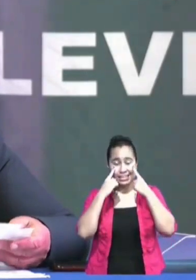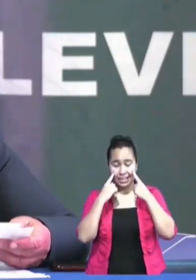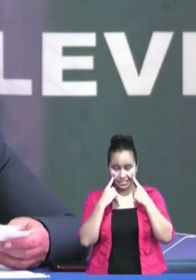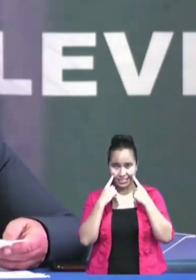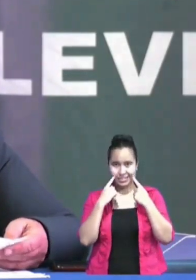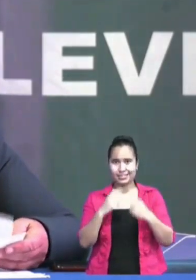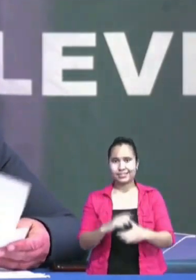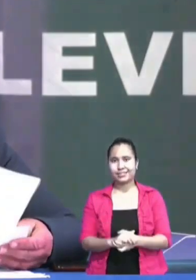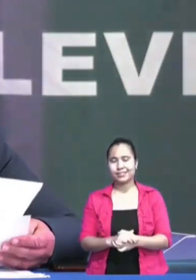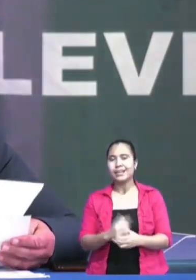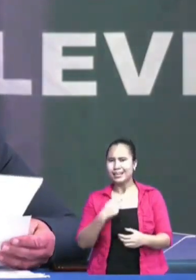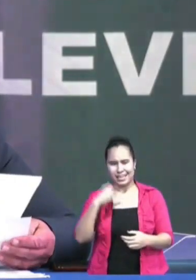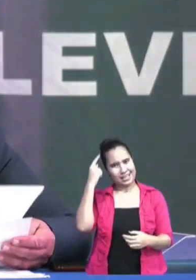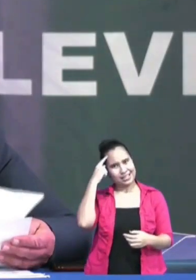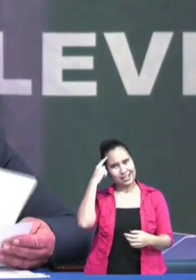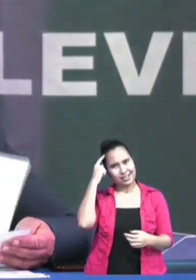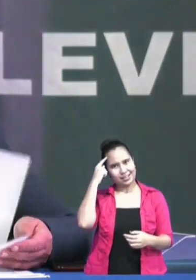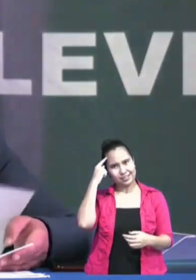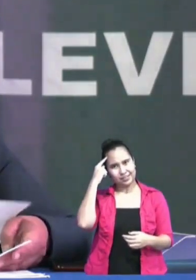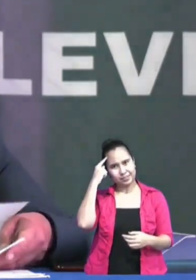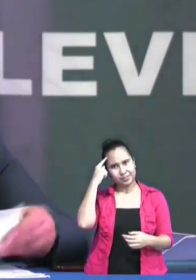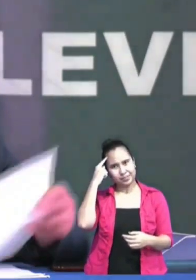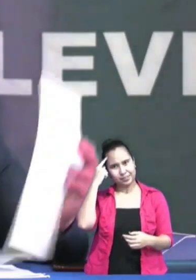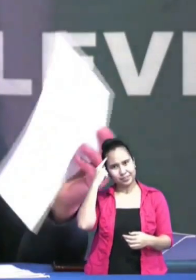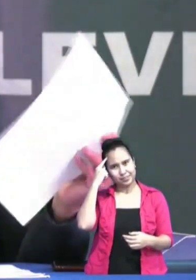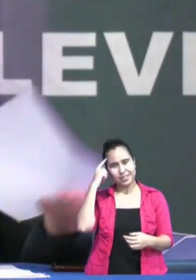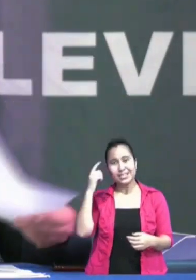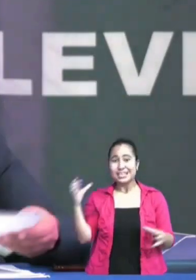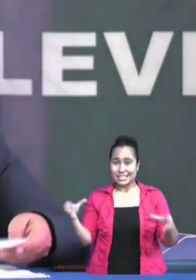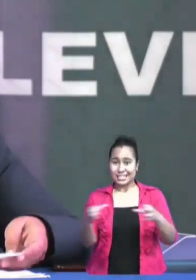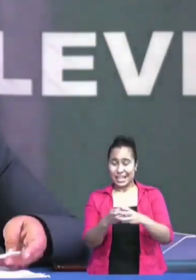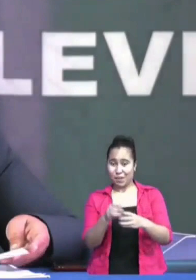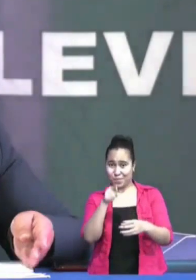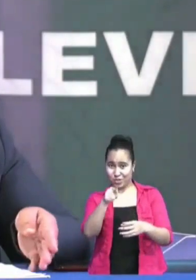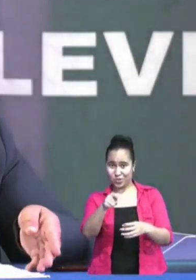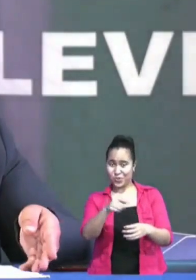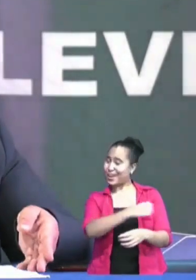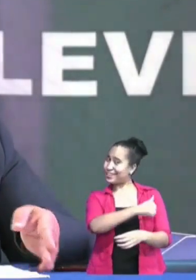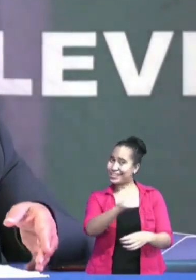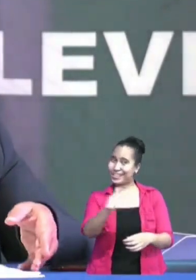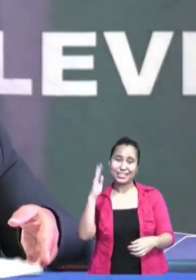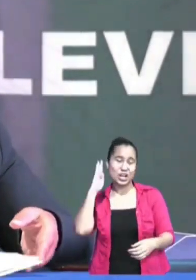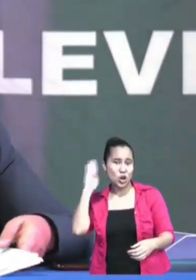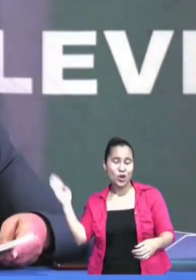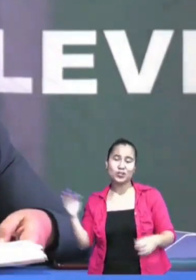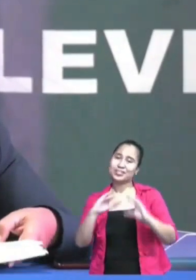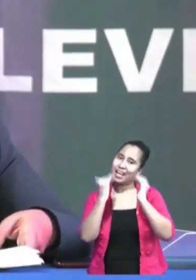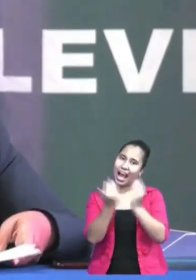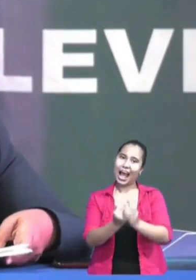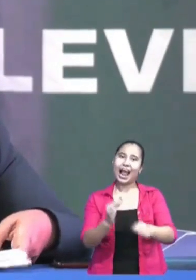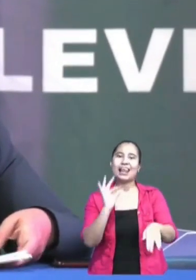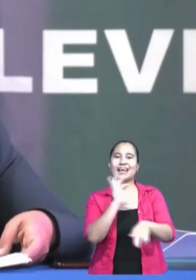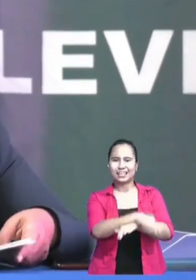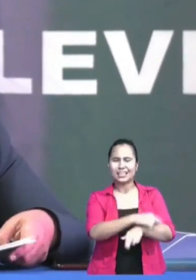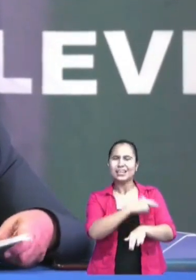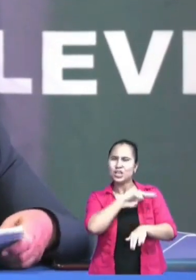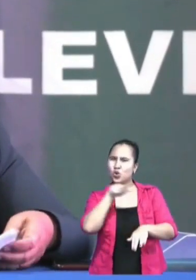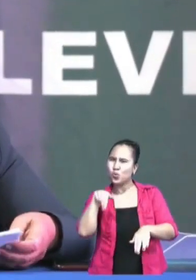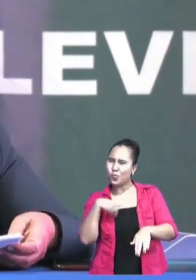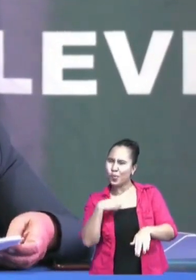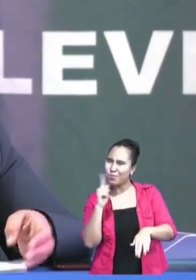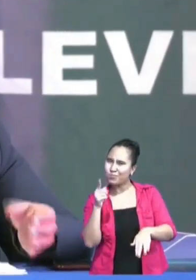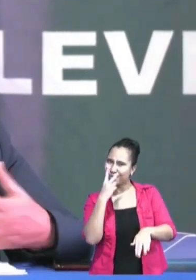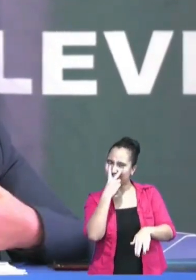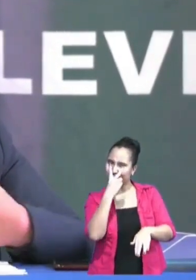mogelijkheden. En ik denk met uw hulp en iedereen die luistert en ook alle leerkrachten, dat we moeten kijken hoe kunnen